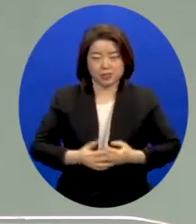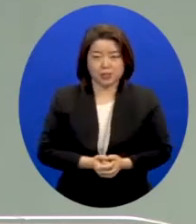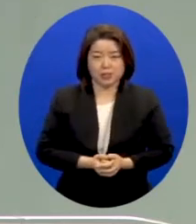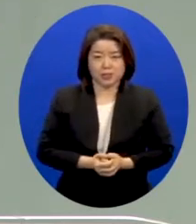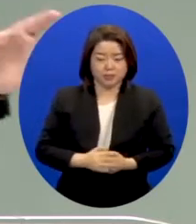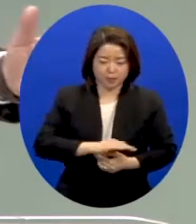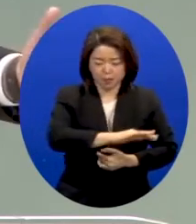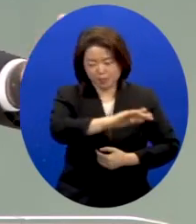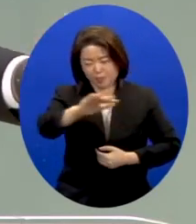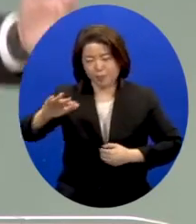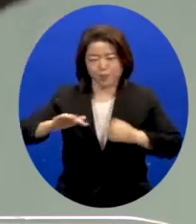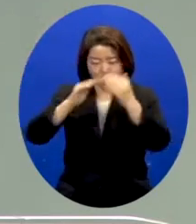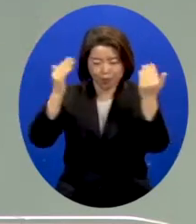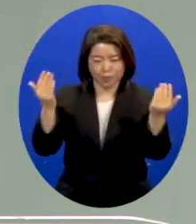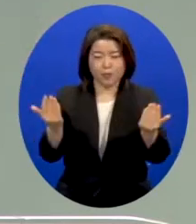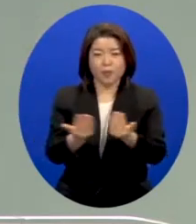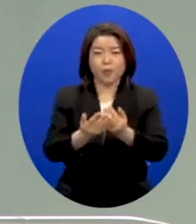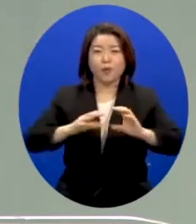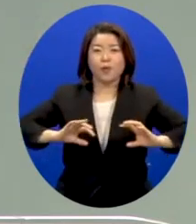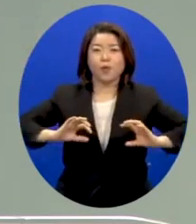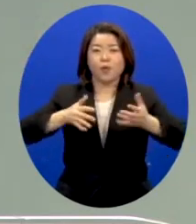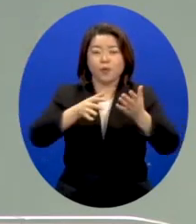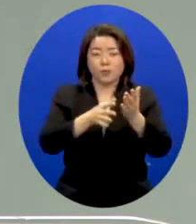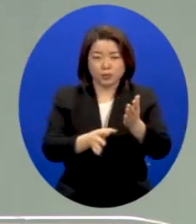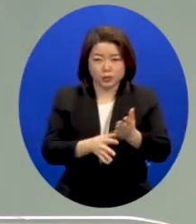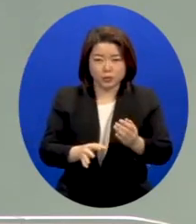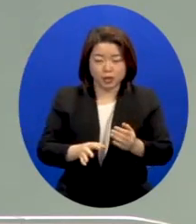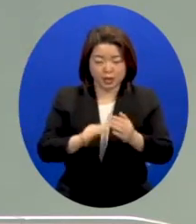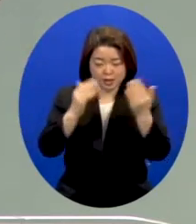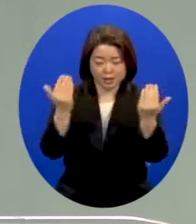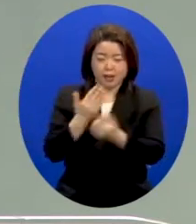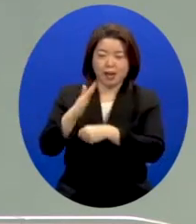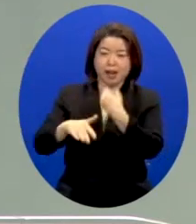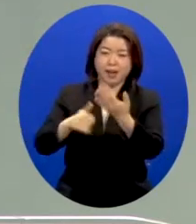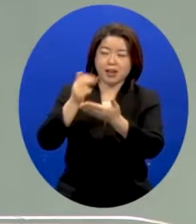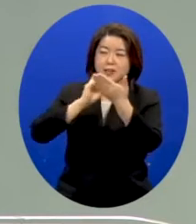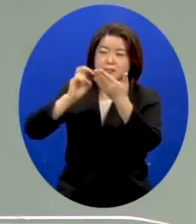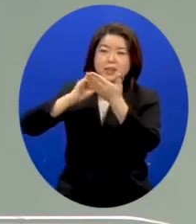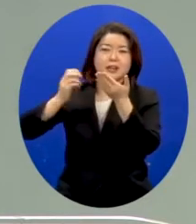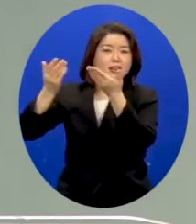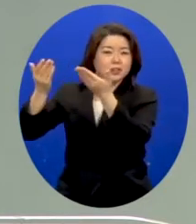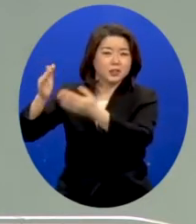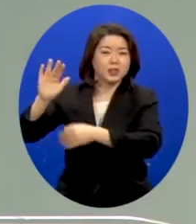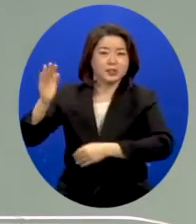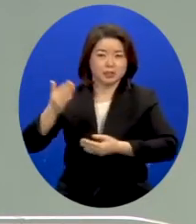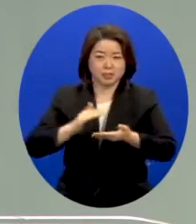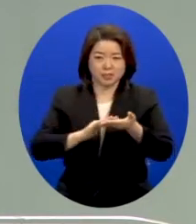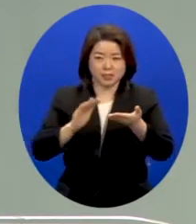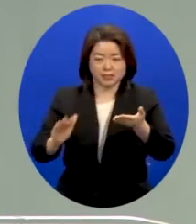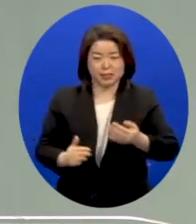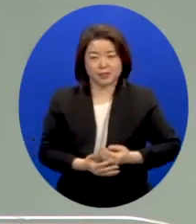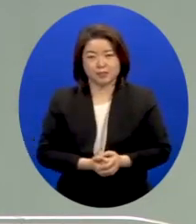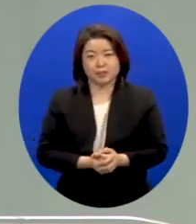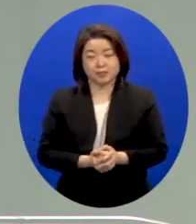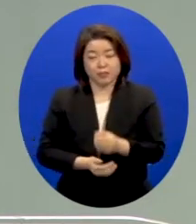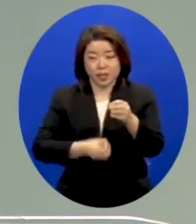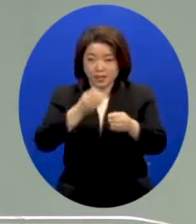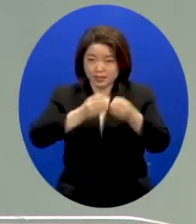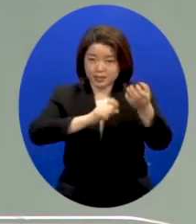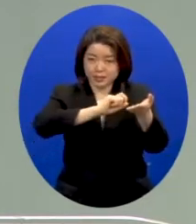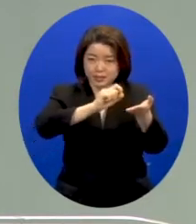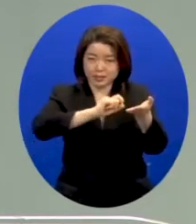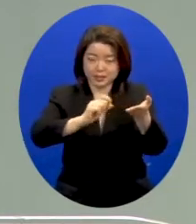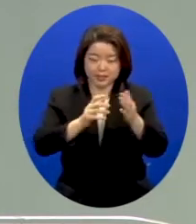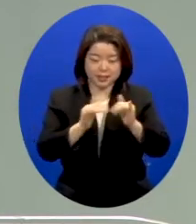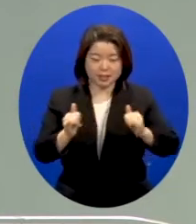온 우주 만물 들이 가 오직 하나님을 잔향 해야 한다는 겁니다 자시 핑 기자가 이렇게